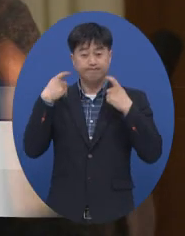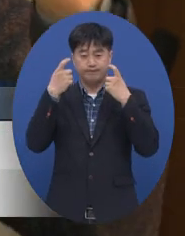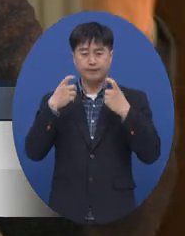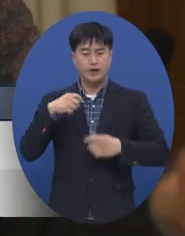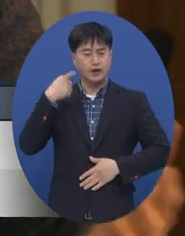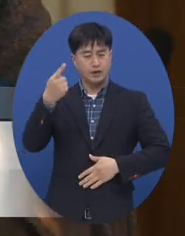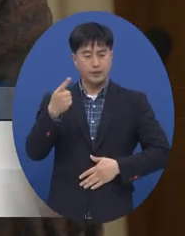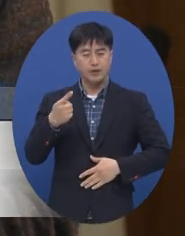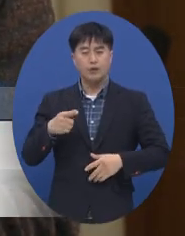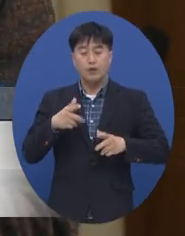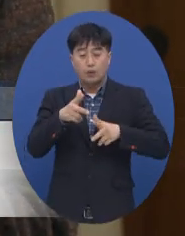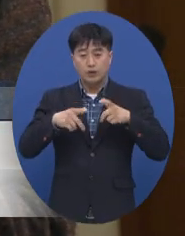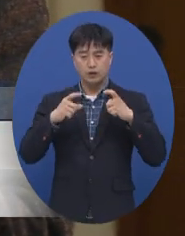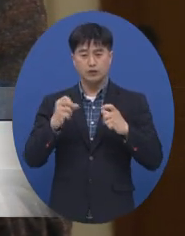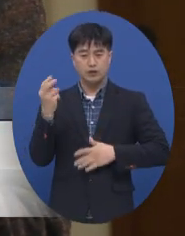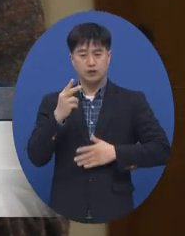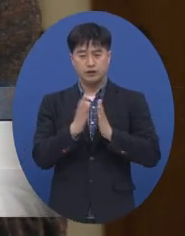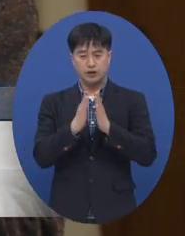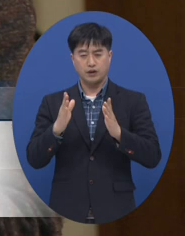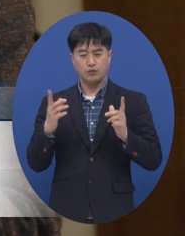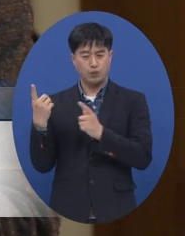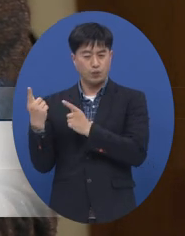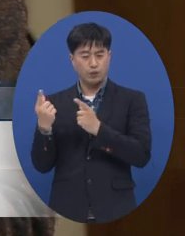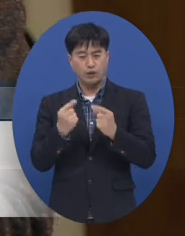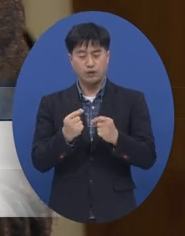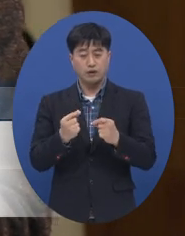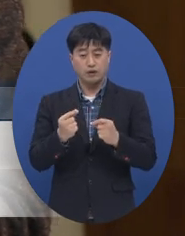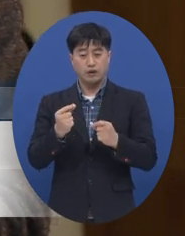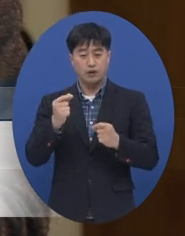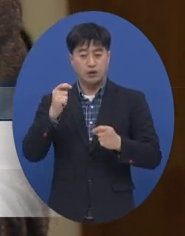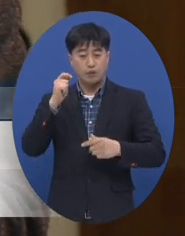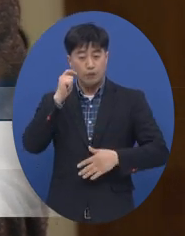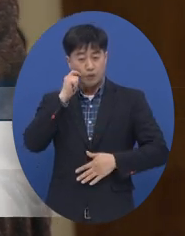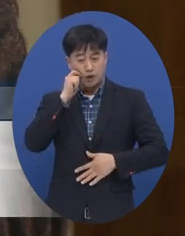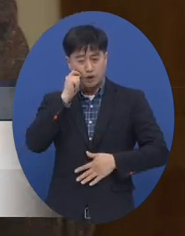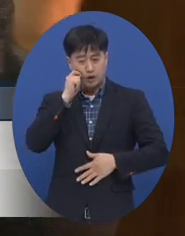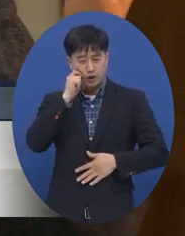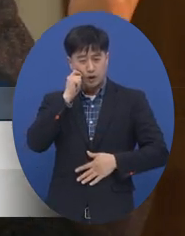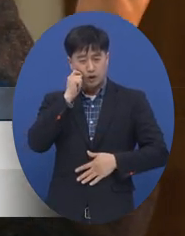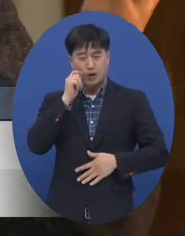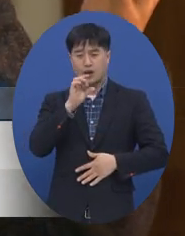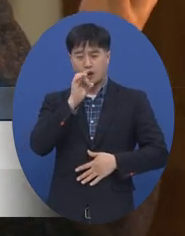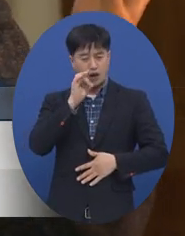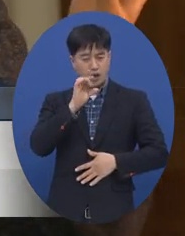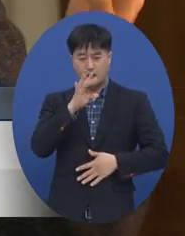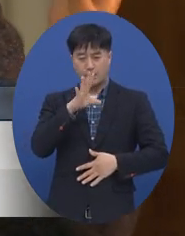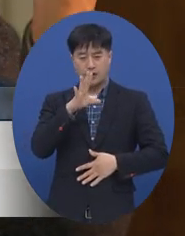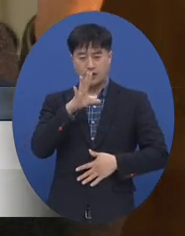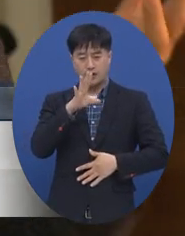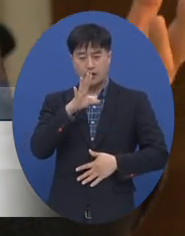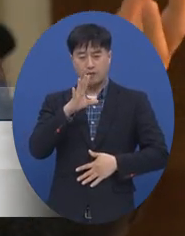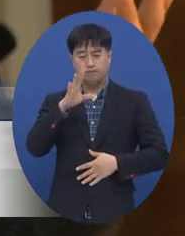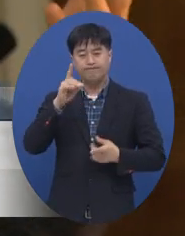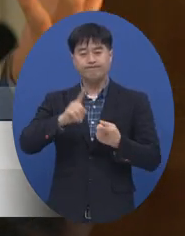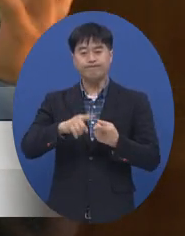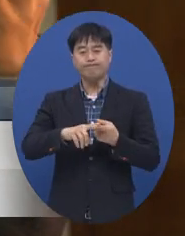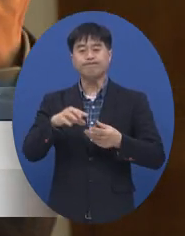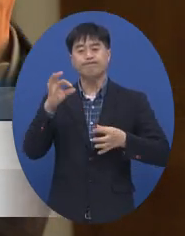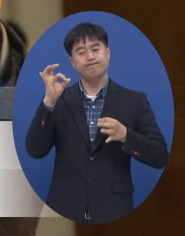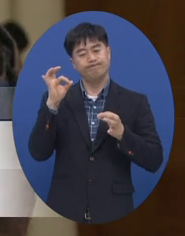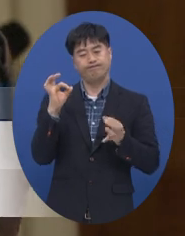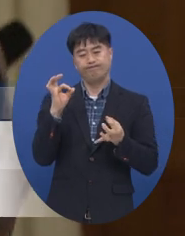그 다음에 개성공단 책의 마찬가지로 어 못한다고 또는 할 수 없다 라고